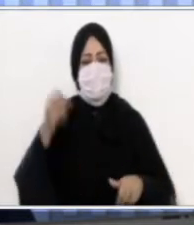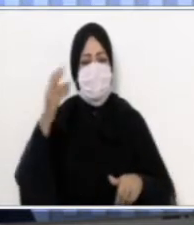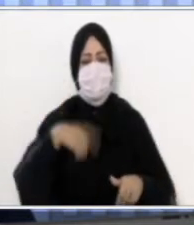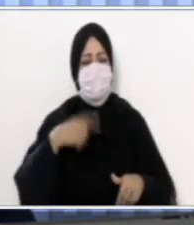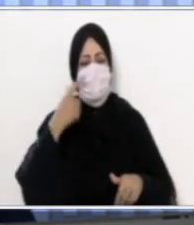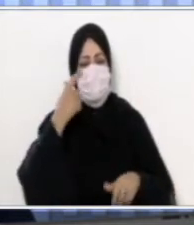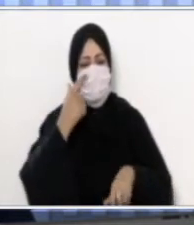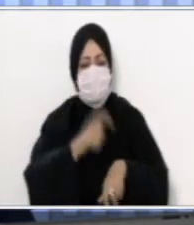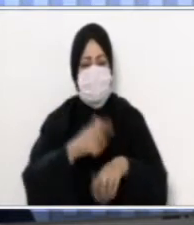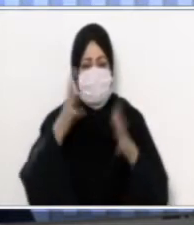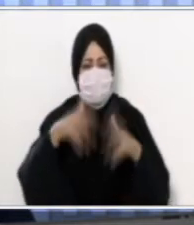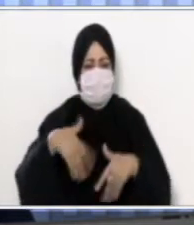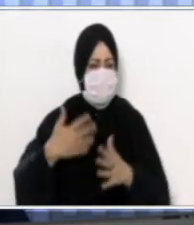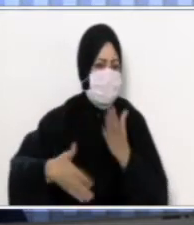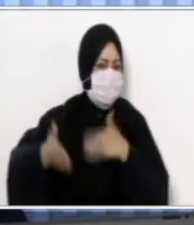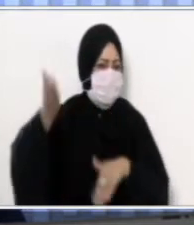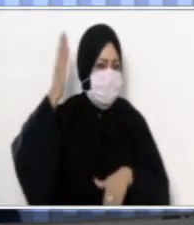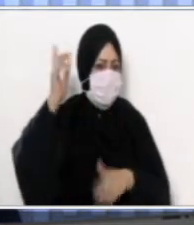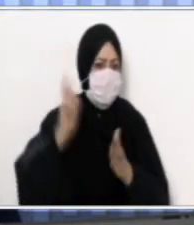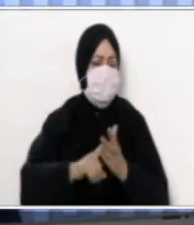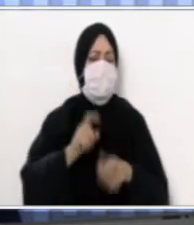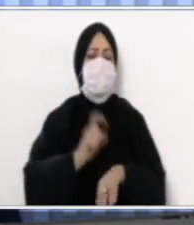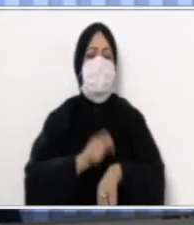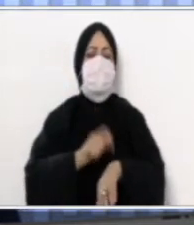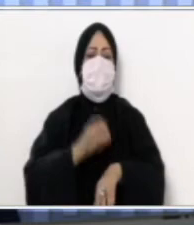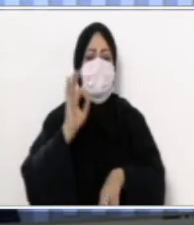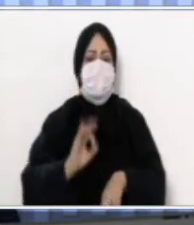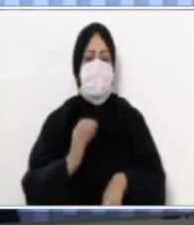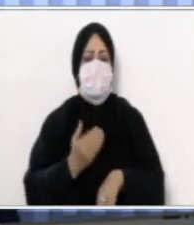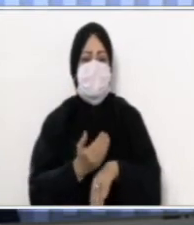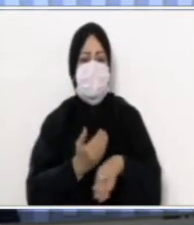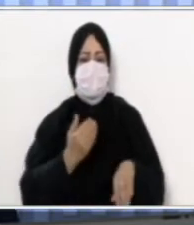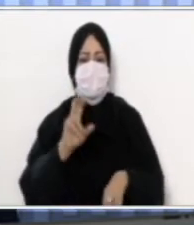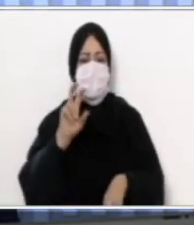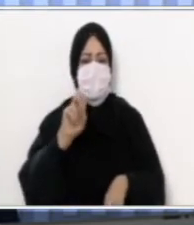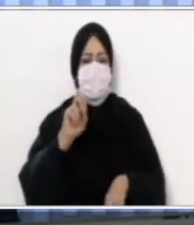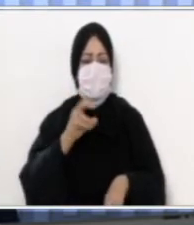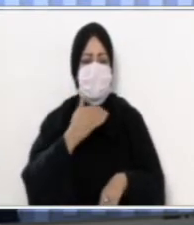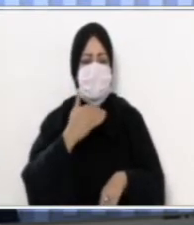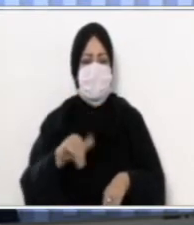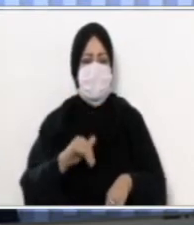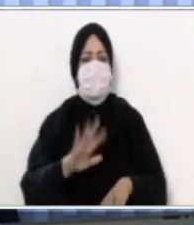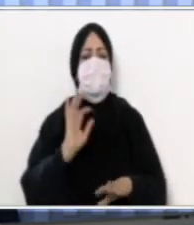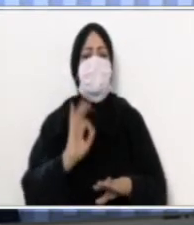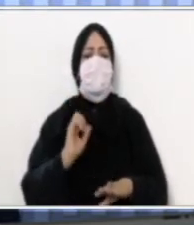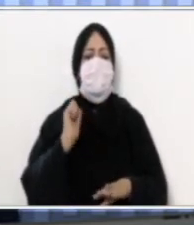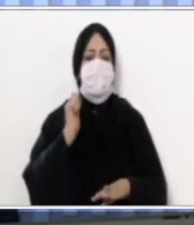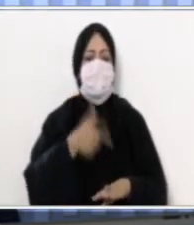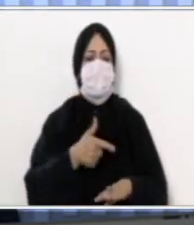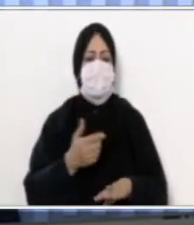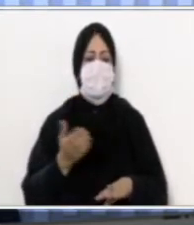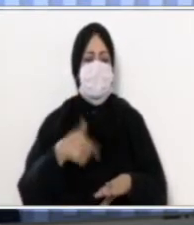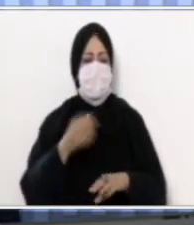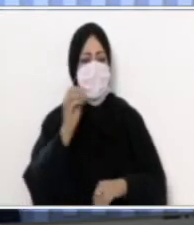الوقت بربع ساعة أو نصف ساعة، الأذان الثاني مش اللي عدلوه، الأذان الثاني اللي هو توا بدأ عندهم الأول، هذا